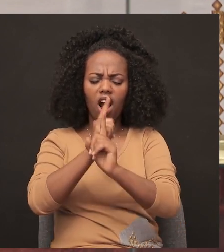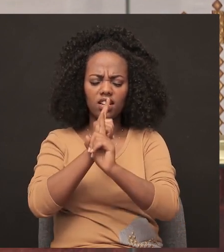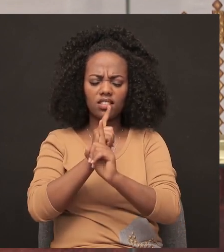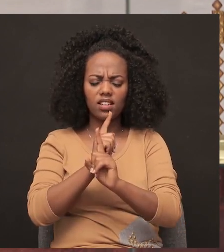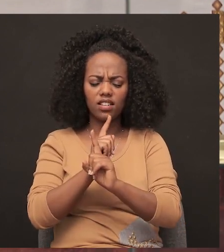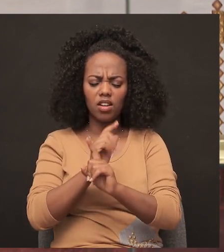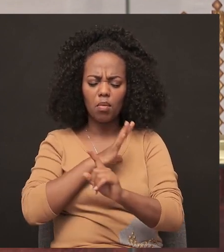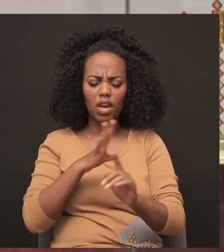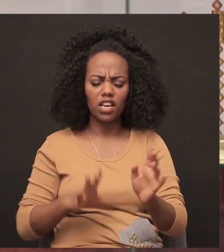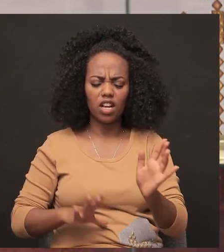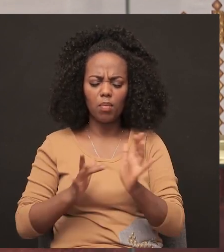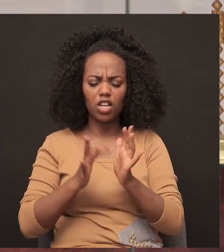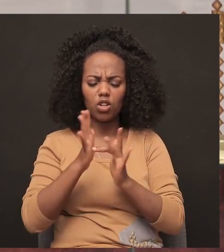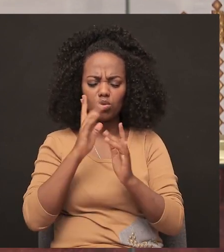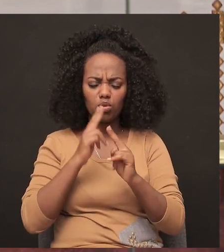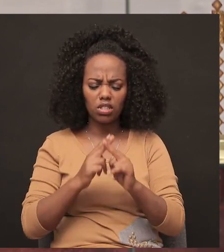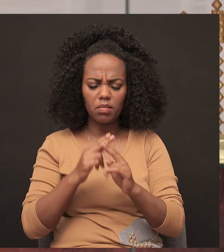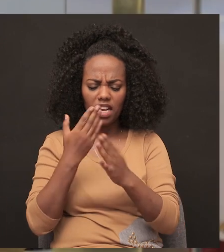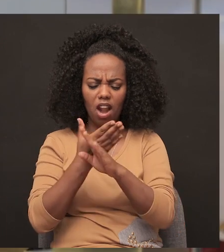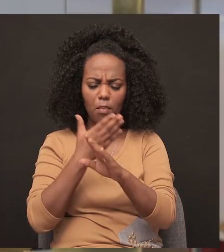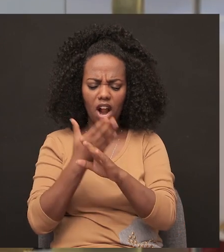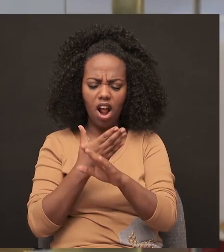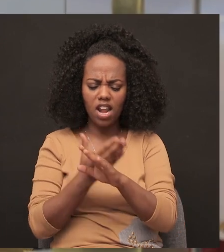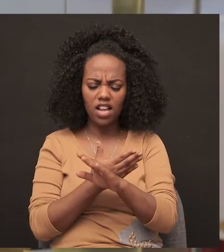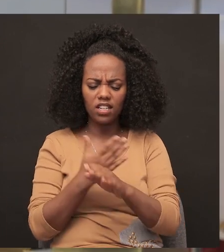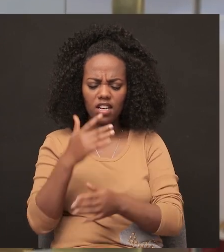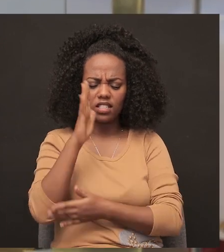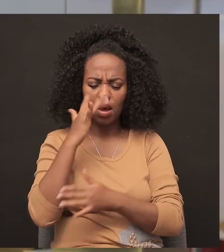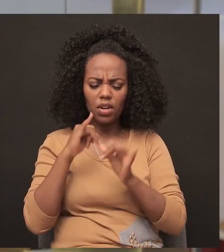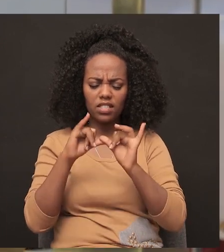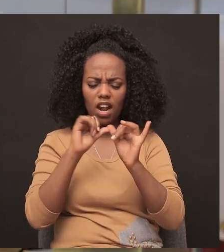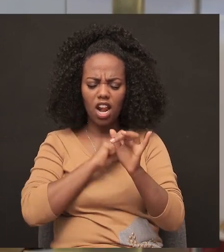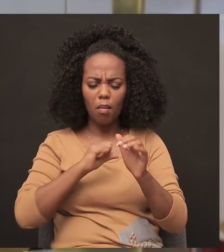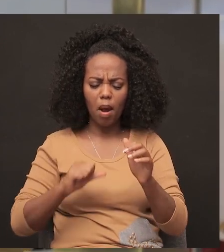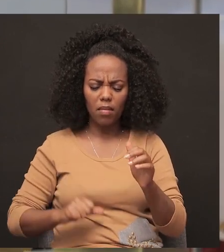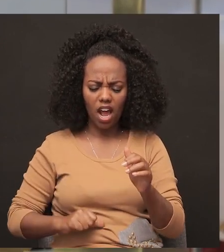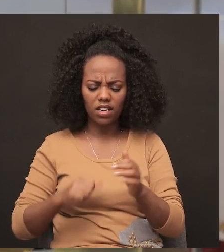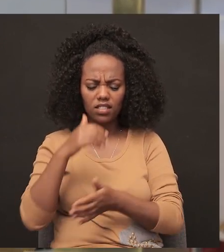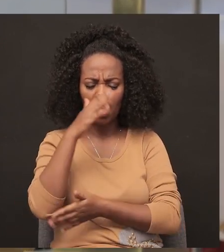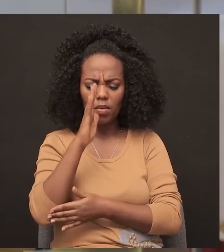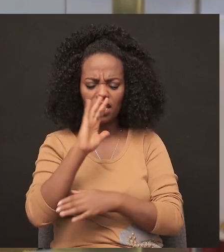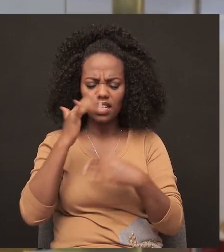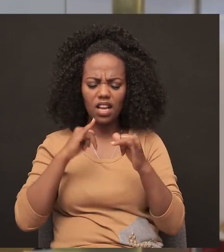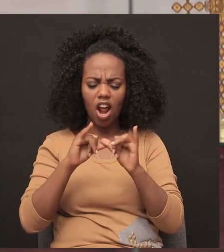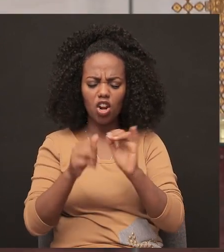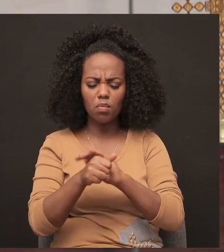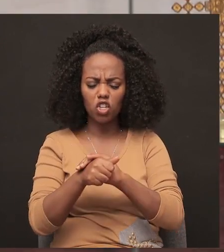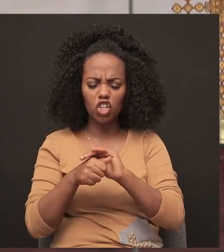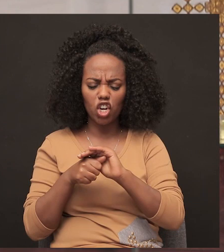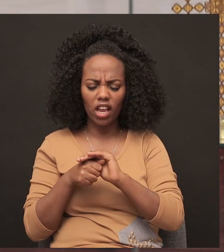እንድታረጋግጥልን በጌታ በኢየሱስ ስም እንለምንሃለን እግዚአብሔር የዘላለም አምላክ እግዚአብሔር የዘላለም